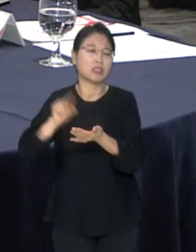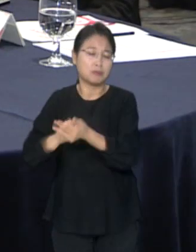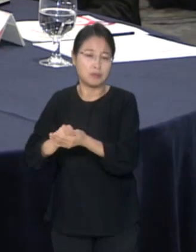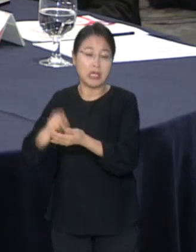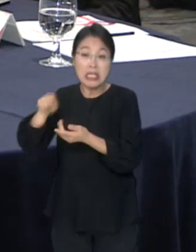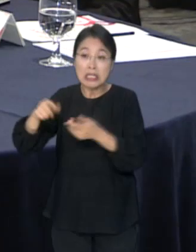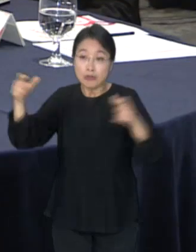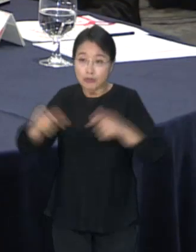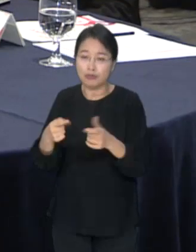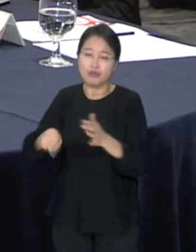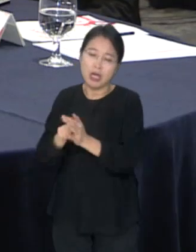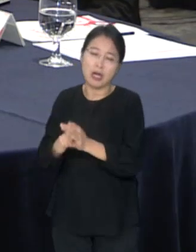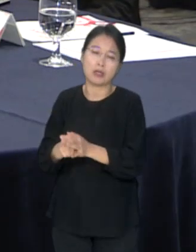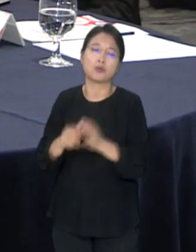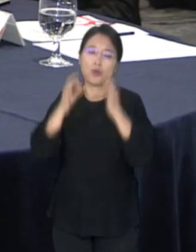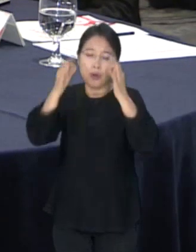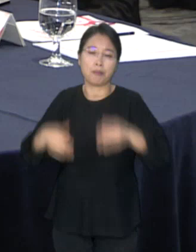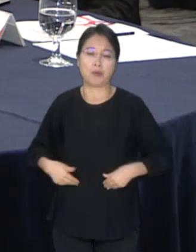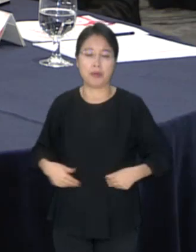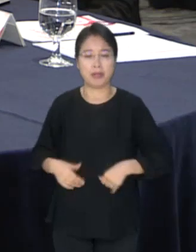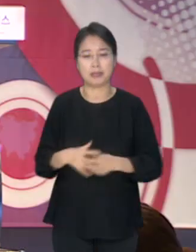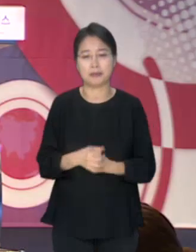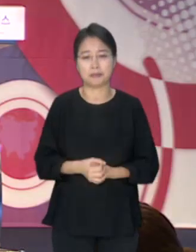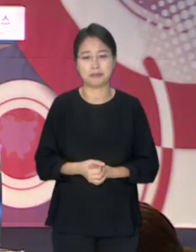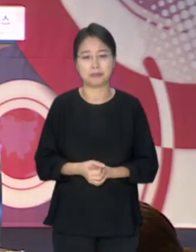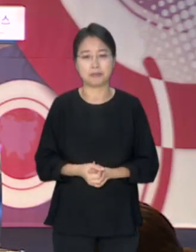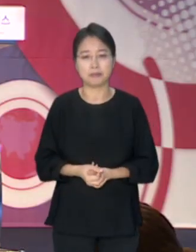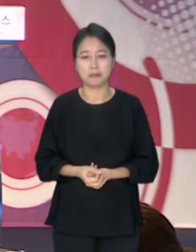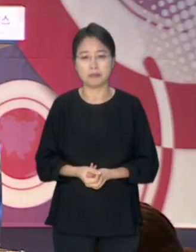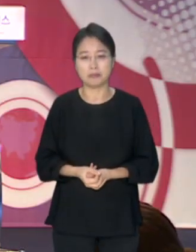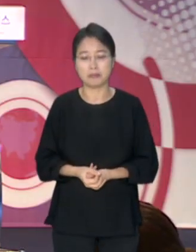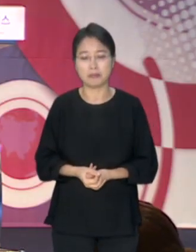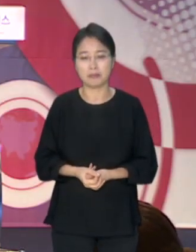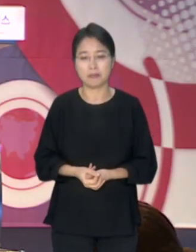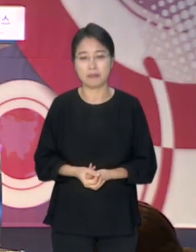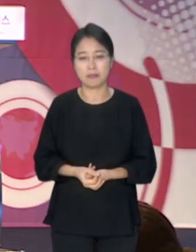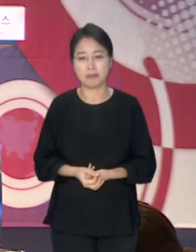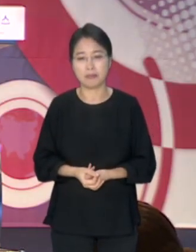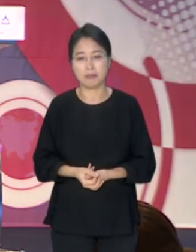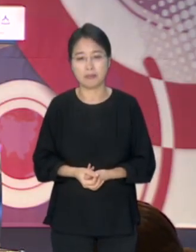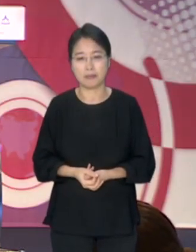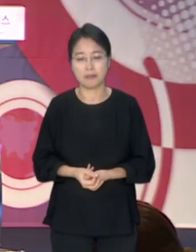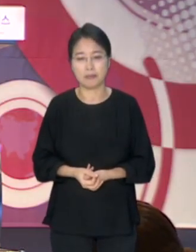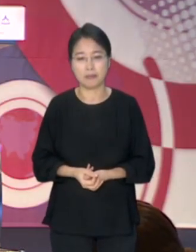최소화할 필요가 있다는 지적은 여전히 나오고 있습니다. 연합뉴스TV 김동욱입니다.